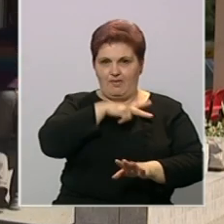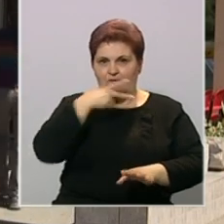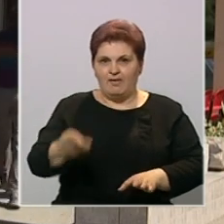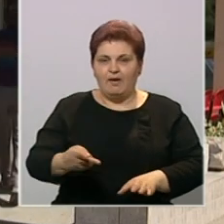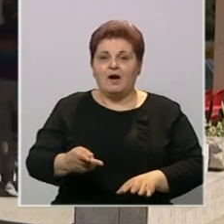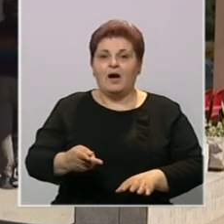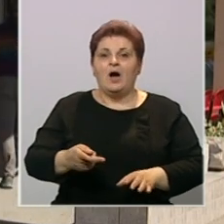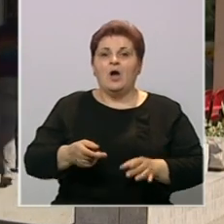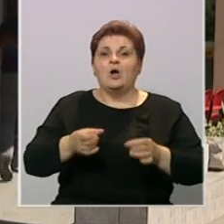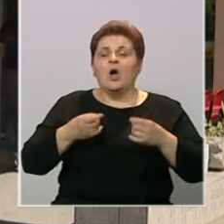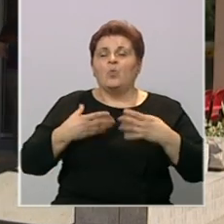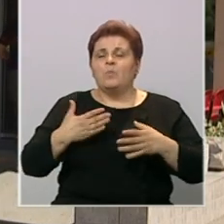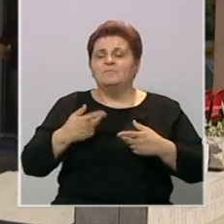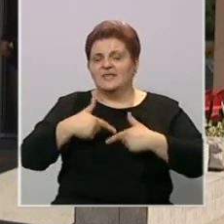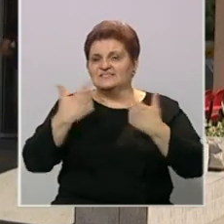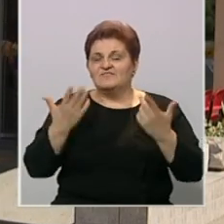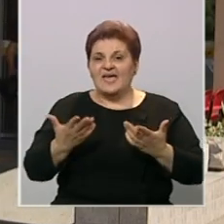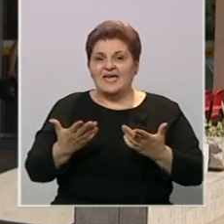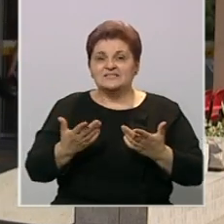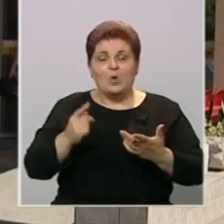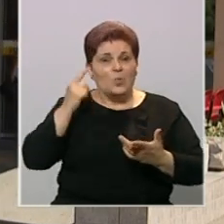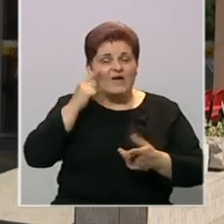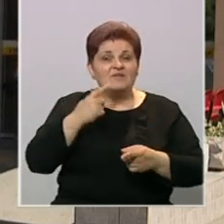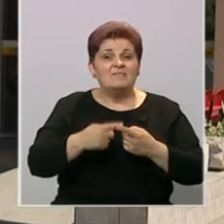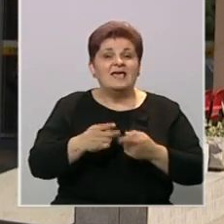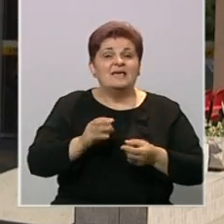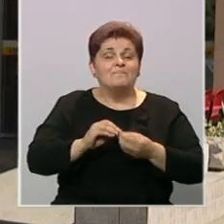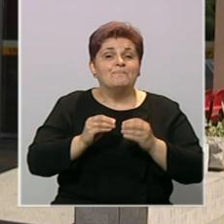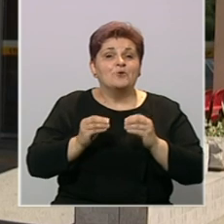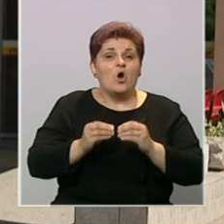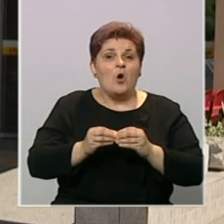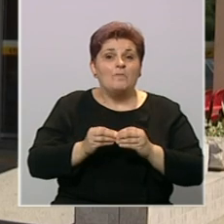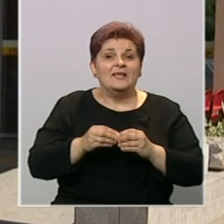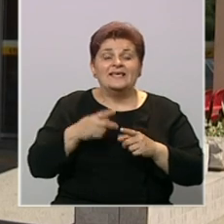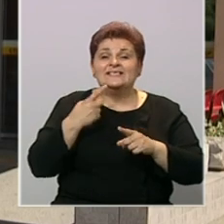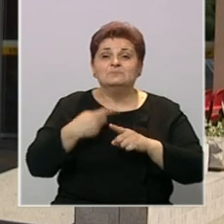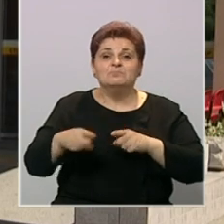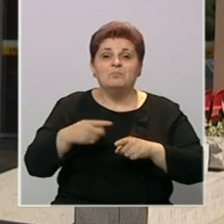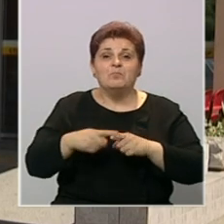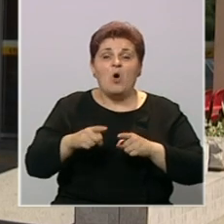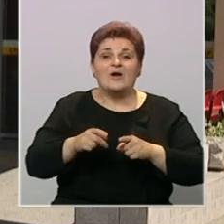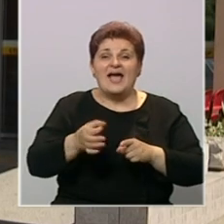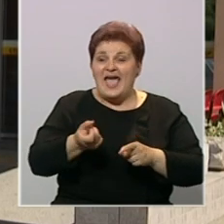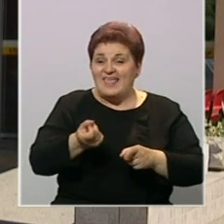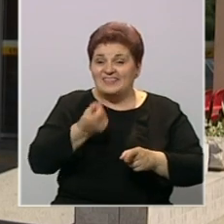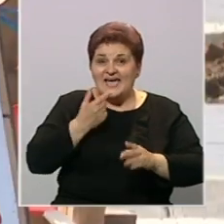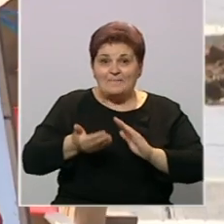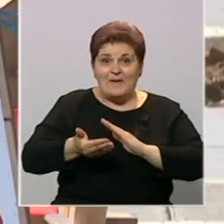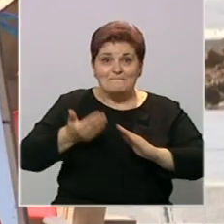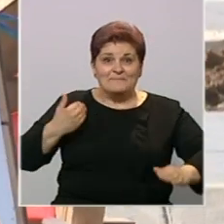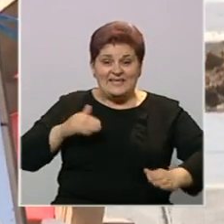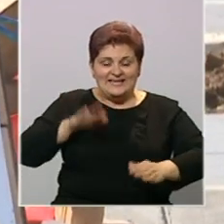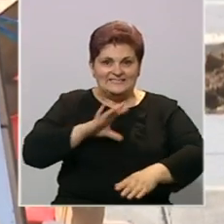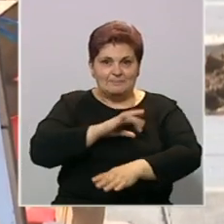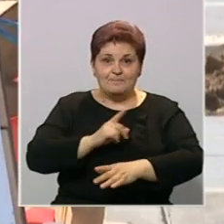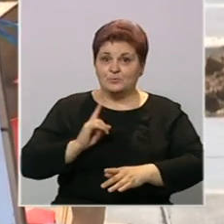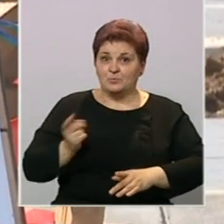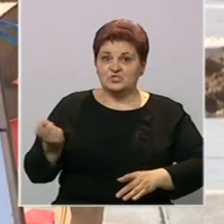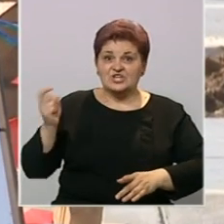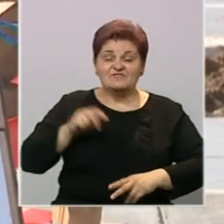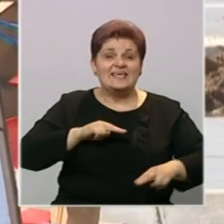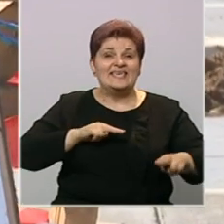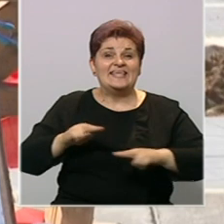odnosno padova i gubitaka svijesti, uglavnom su posljedica, znači, uzete terapije na nizak pritisak. Upozorenje stiže